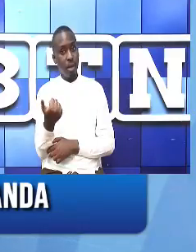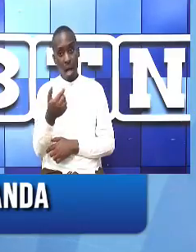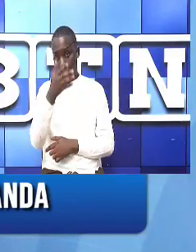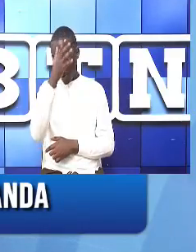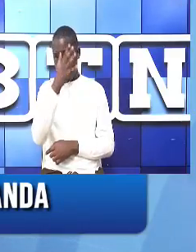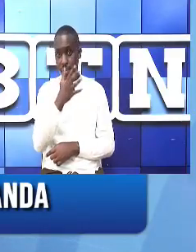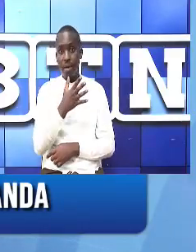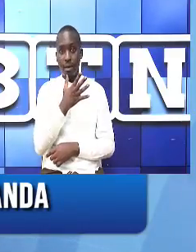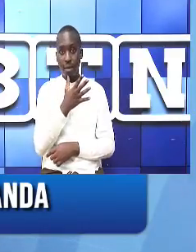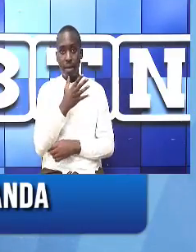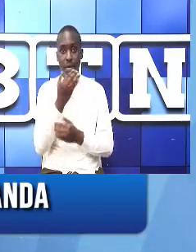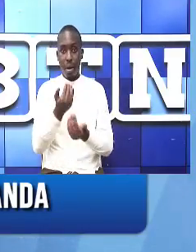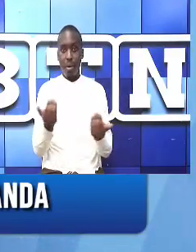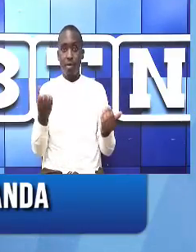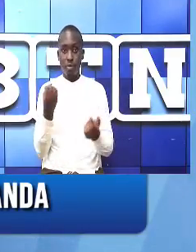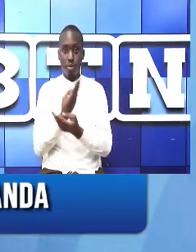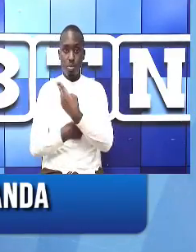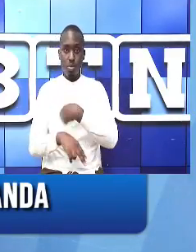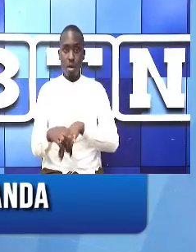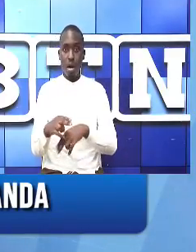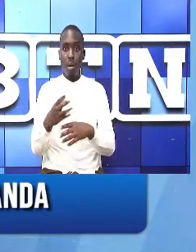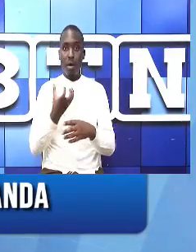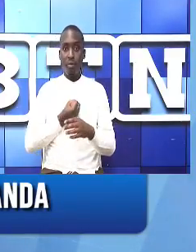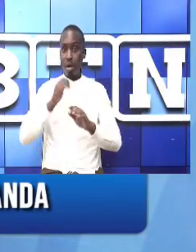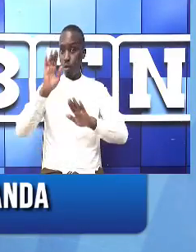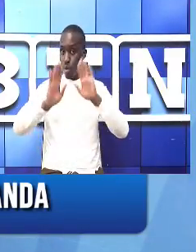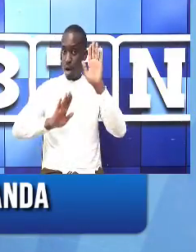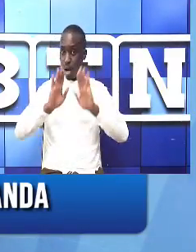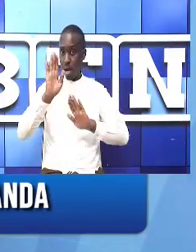ababyeyi n'abana bafite ubumuga na none bagira uruhare